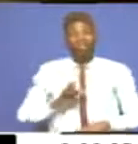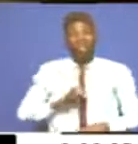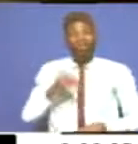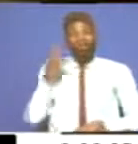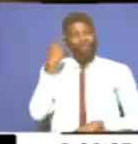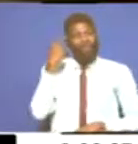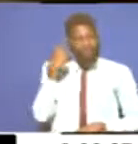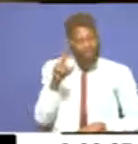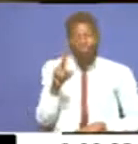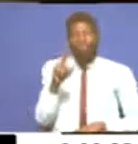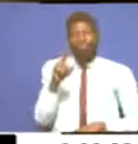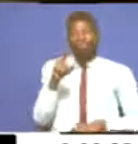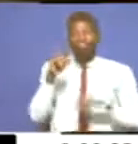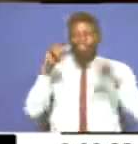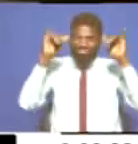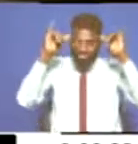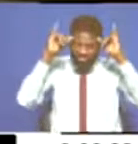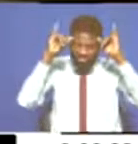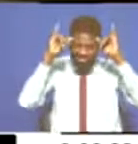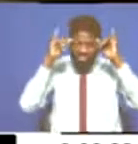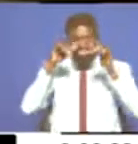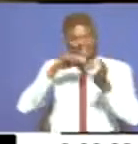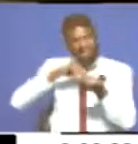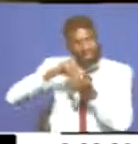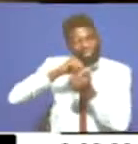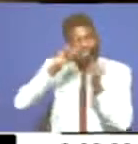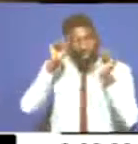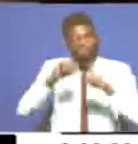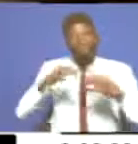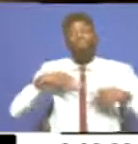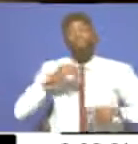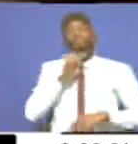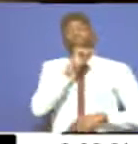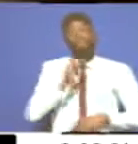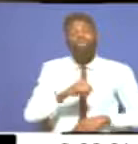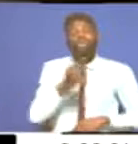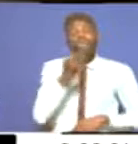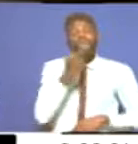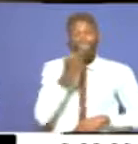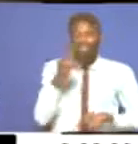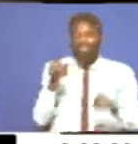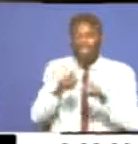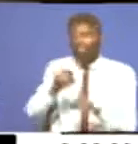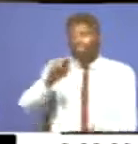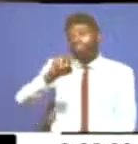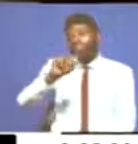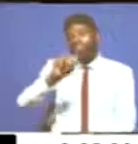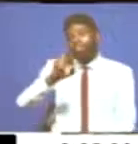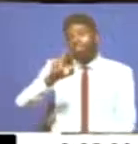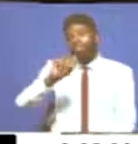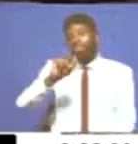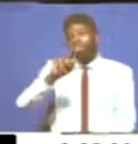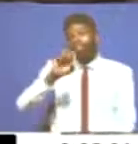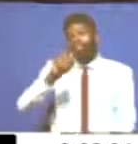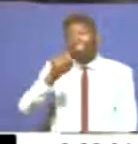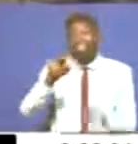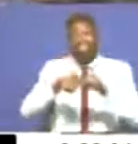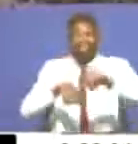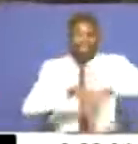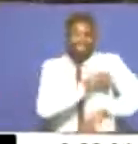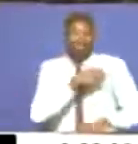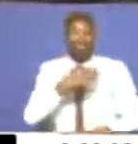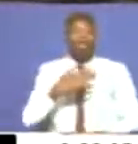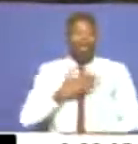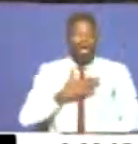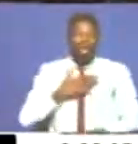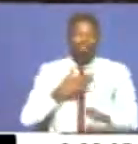committees. Wazee kutoka sehemu za Pokot na wazee kutoka sehemu za Marakwet wakiwa na machiefs wote waweze kuketi na kuongea. Elsewhere in Baringo